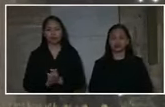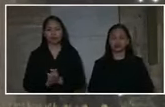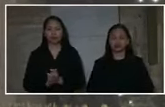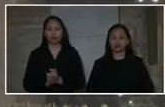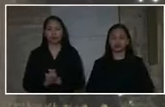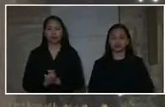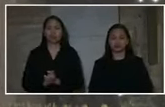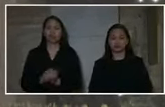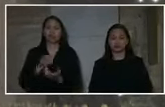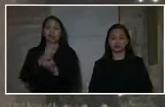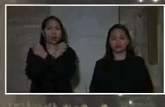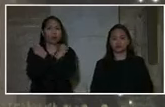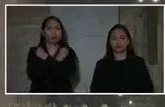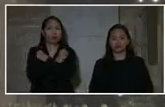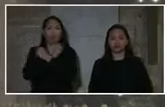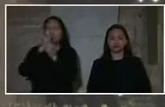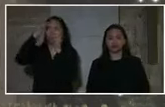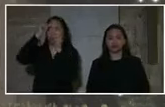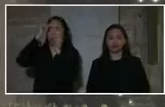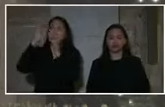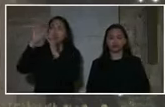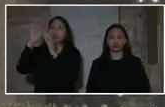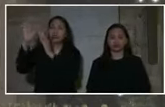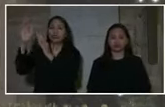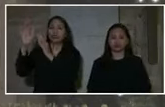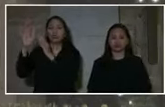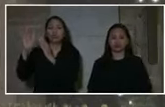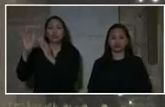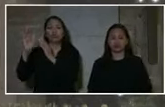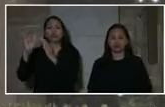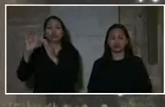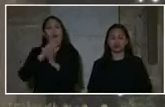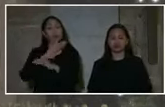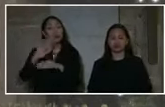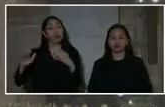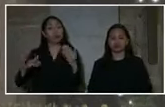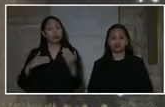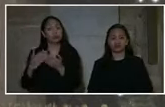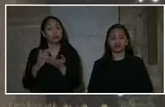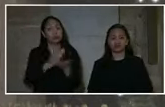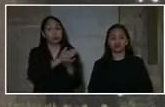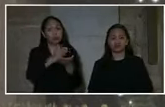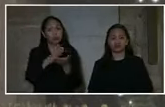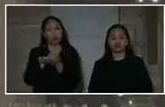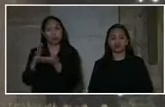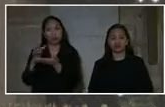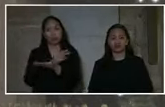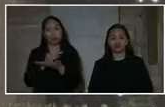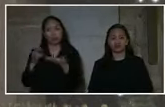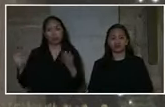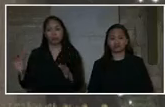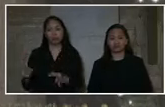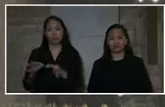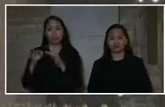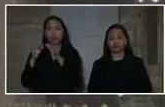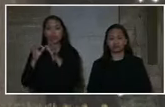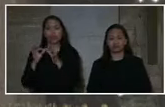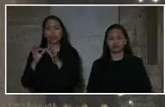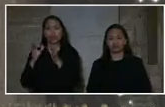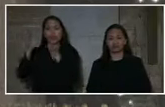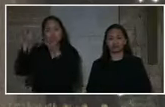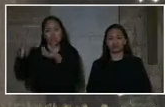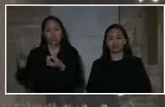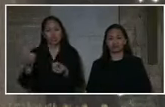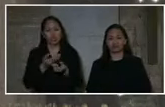Ama naming mapagmahal, ang mga pinapagsalo mo sa iyong banal na piging ay papagkamtin